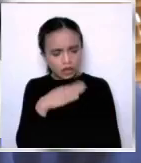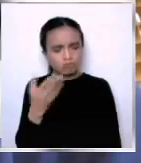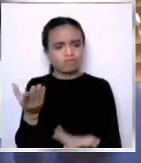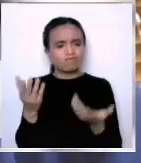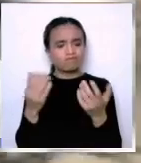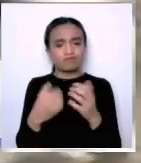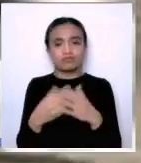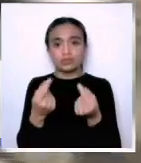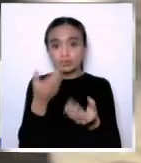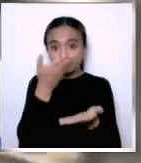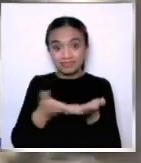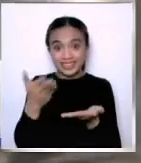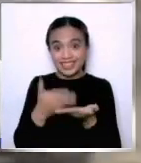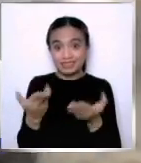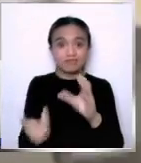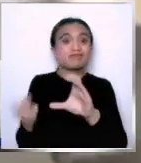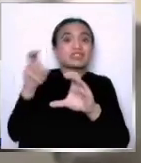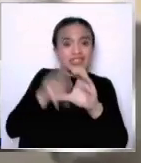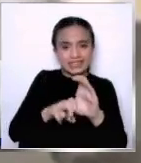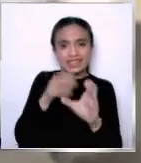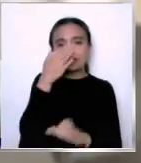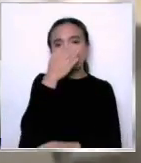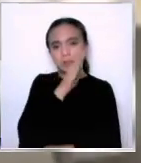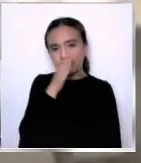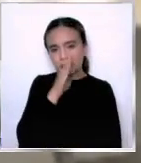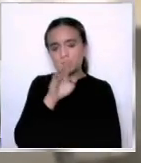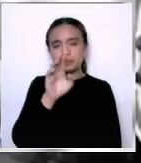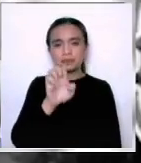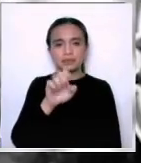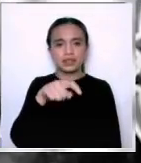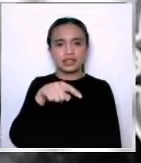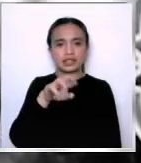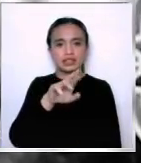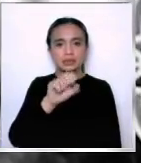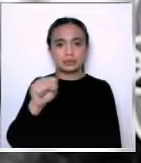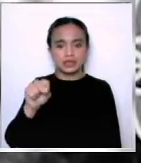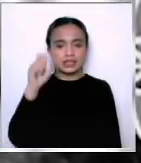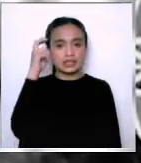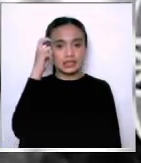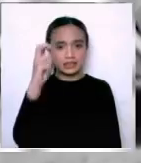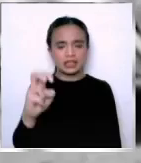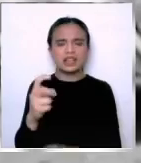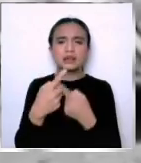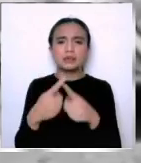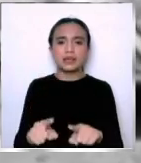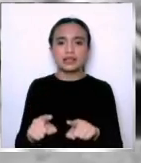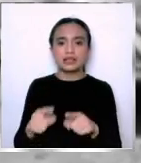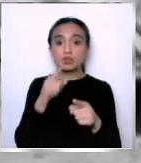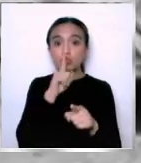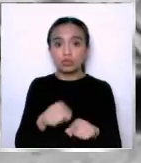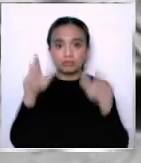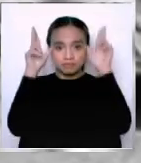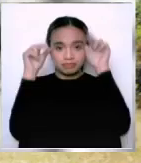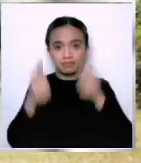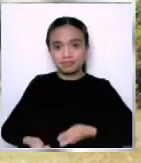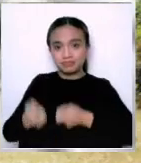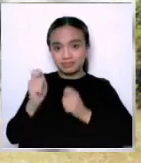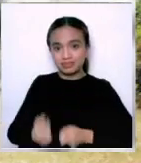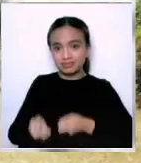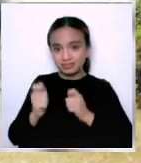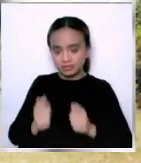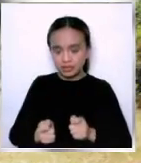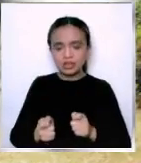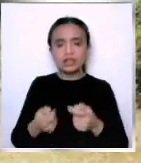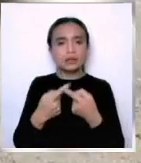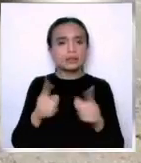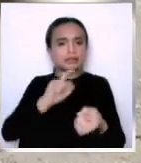sa Bicol Express. Kalesa ang pinakaunang mode of transportation noon. Pero napalitan nito pagdating ng railroad system sa bansa. Pinag-utos ni King Alfonso